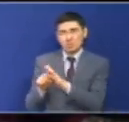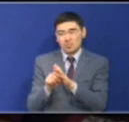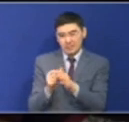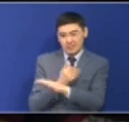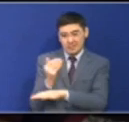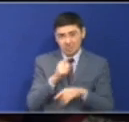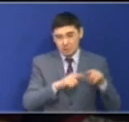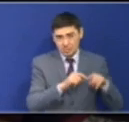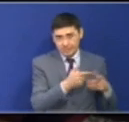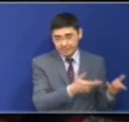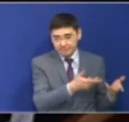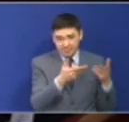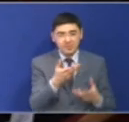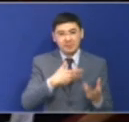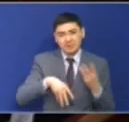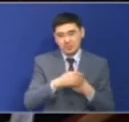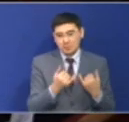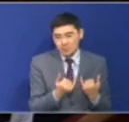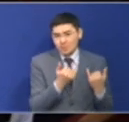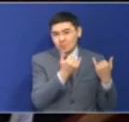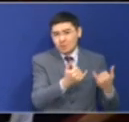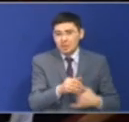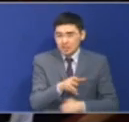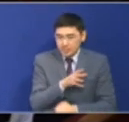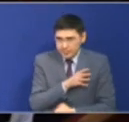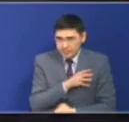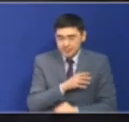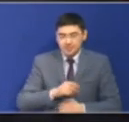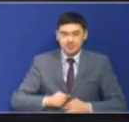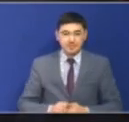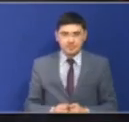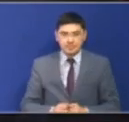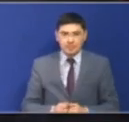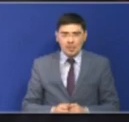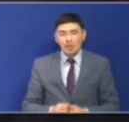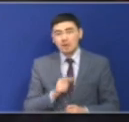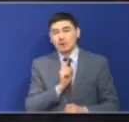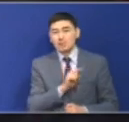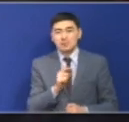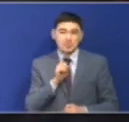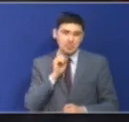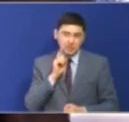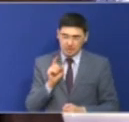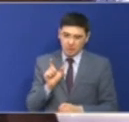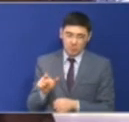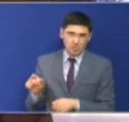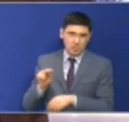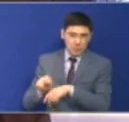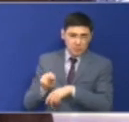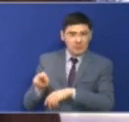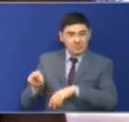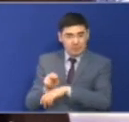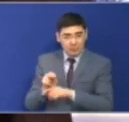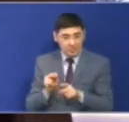уважение. В ходе торжественного мероприятия ветеранам-афганцам, принимающим активное участие в патриотическом воспитании молодежи,